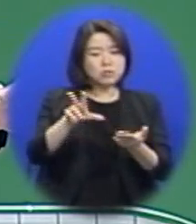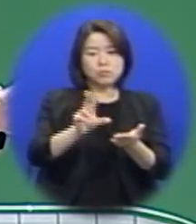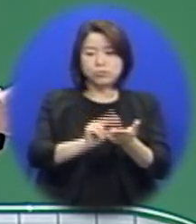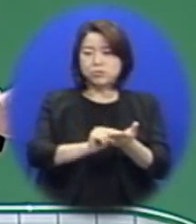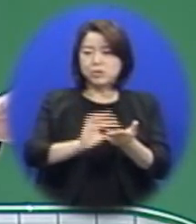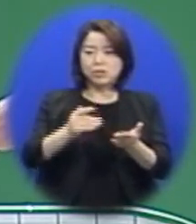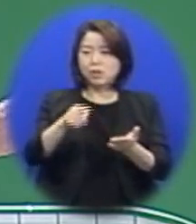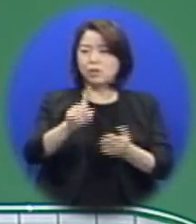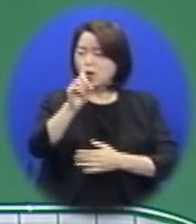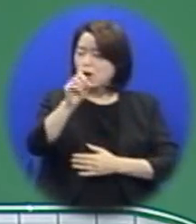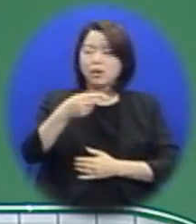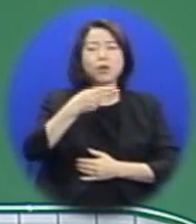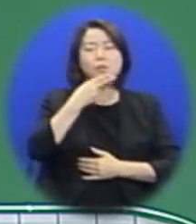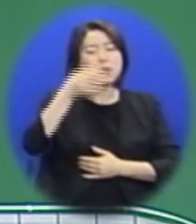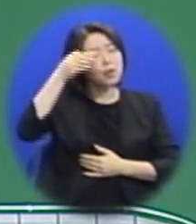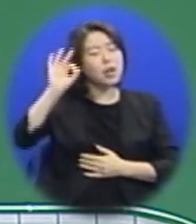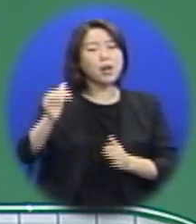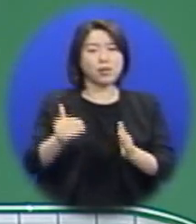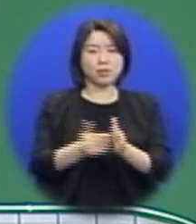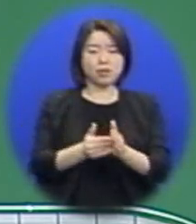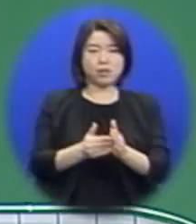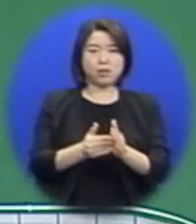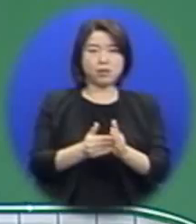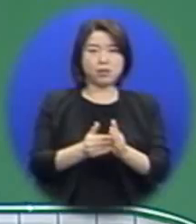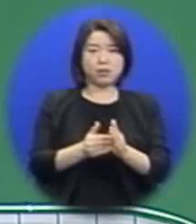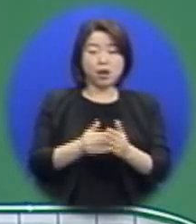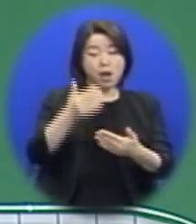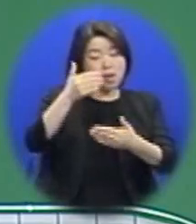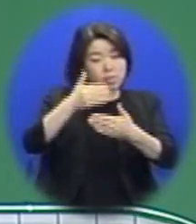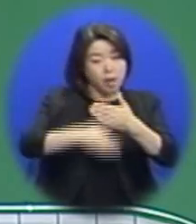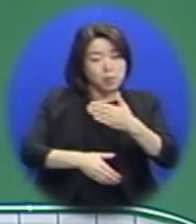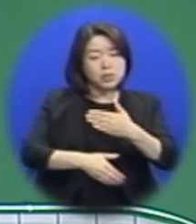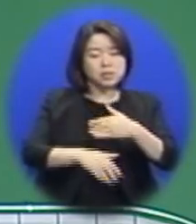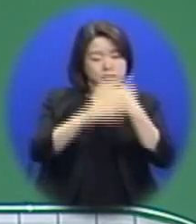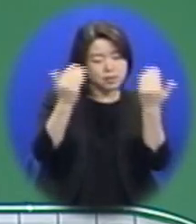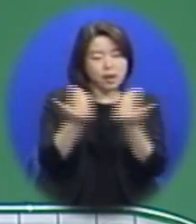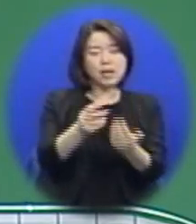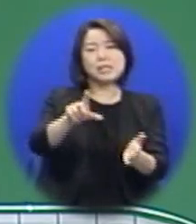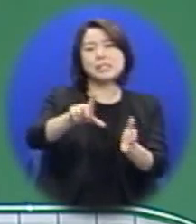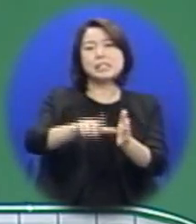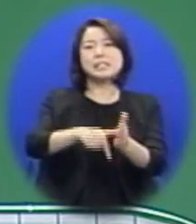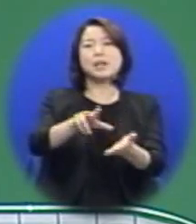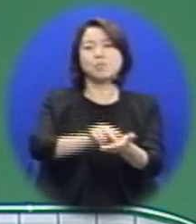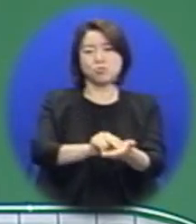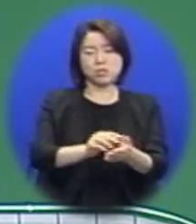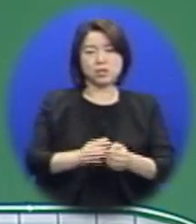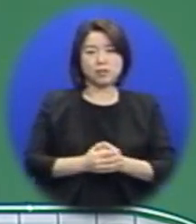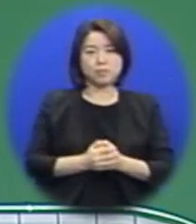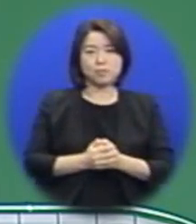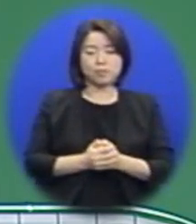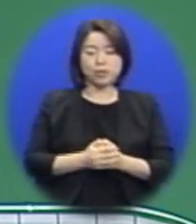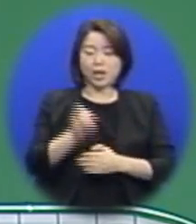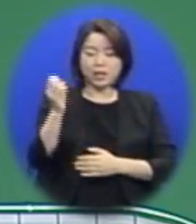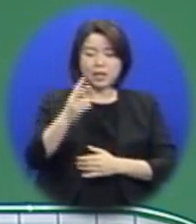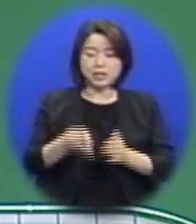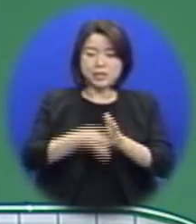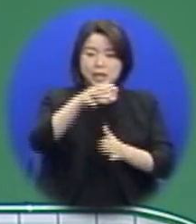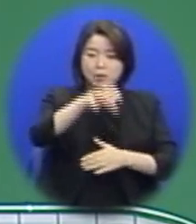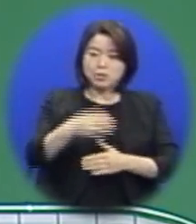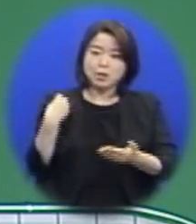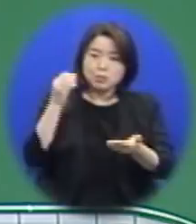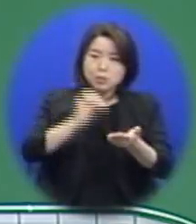아무것도 없겠다고 깨달은 거예요. 나머지는 시간 문제입니다. 다시 예루살렘으로 돌아가고 예루살렘